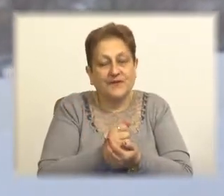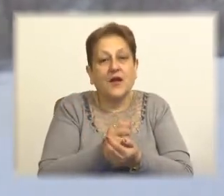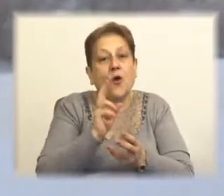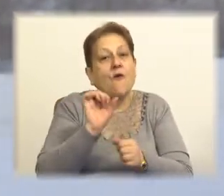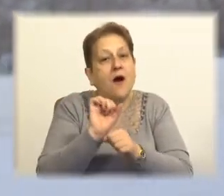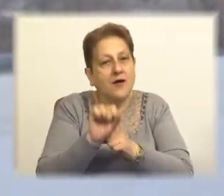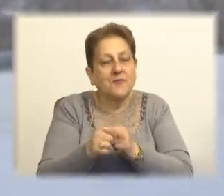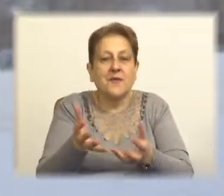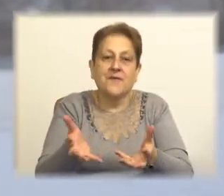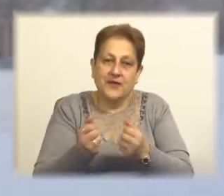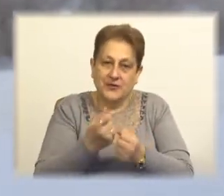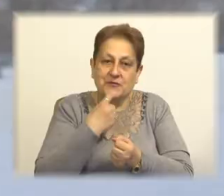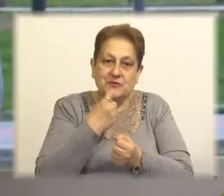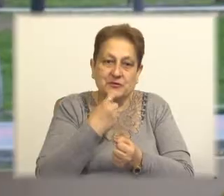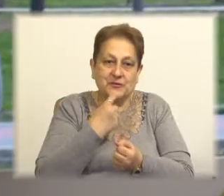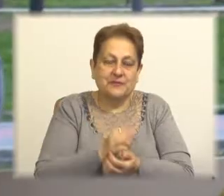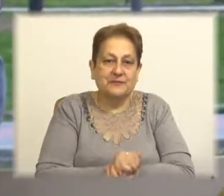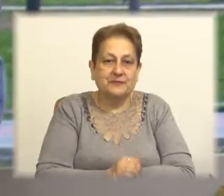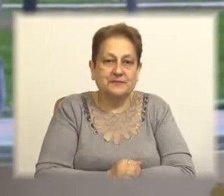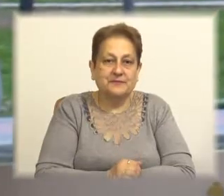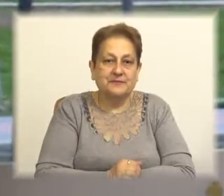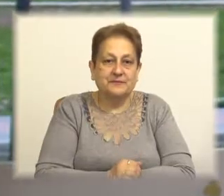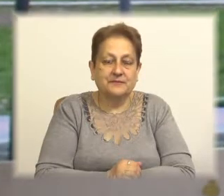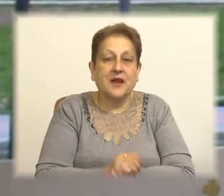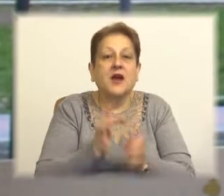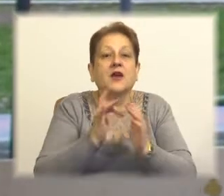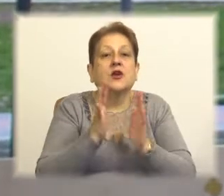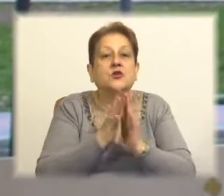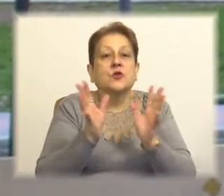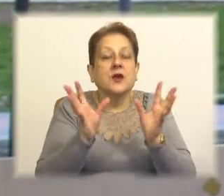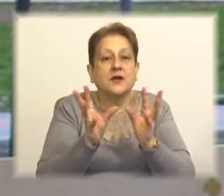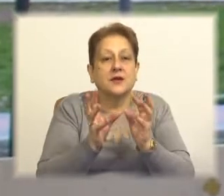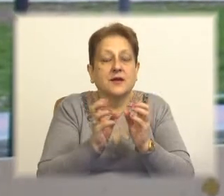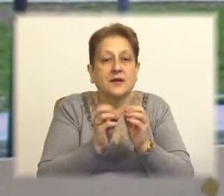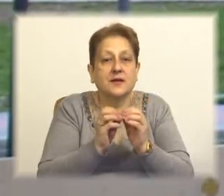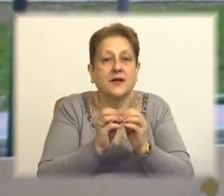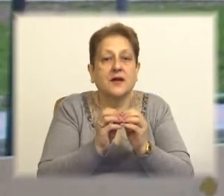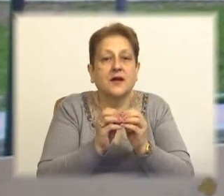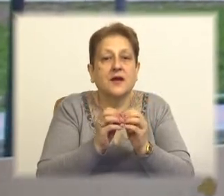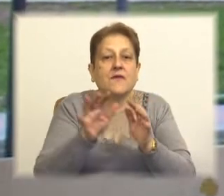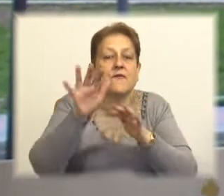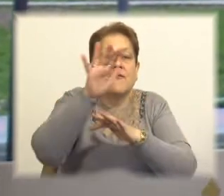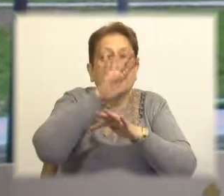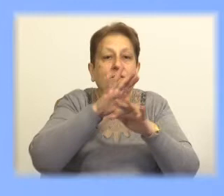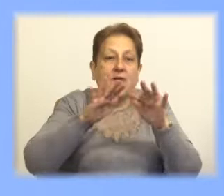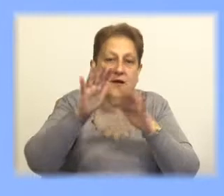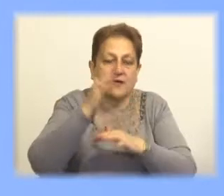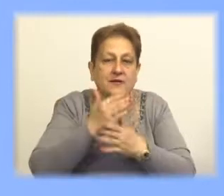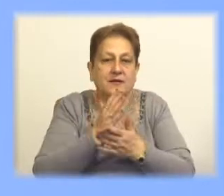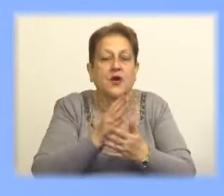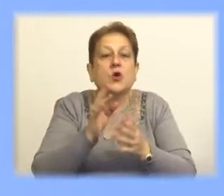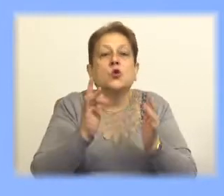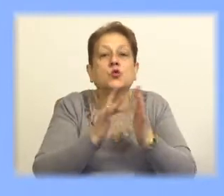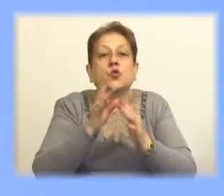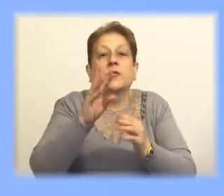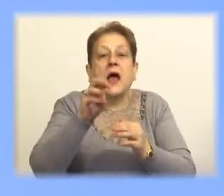ով հաղթում է, վերցնում է ձուն։ Քրիստոս այդ վաղտ երկինքը վերցնեց։ Ըստ Սուրբ